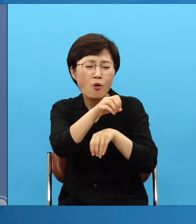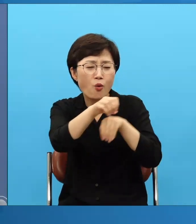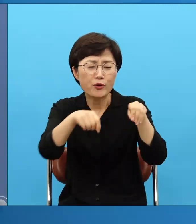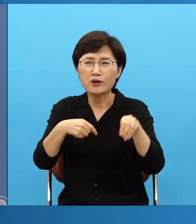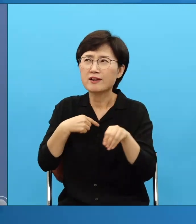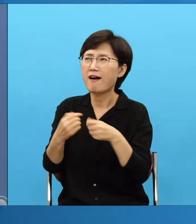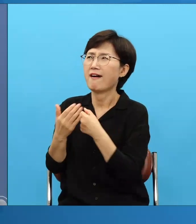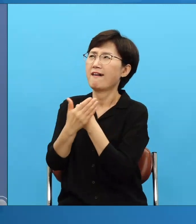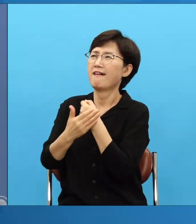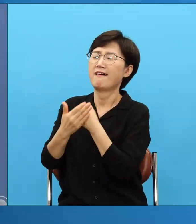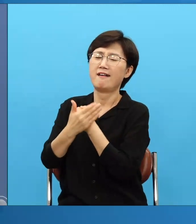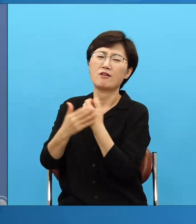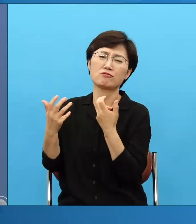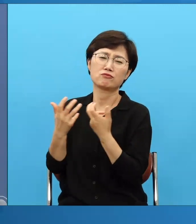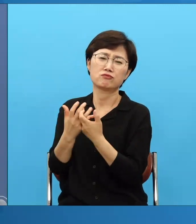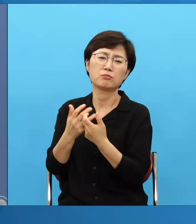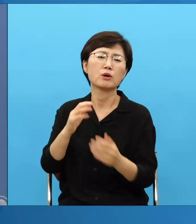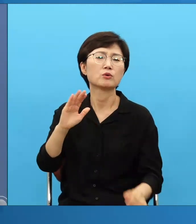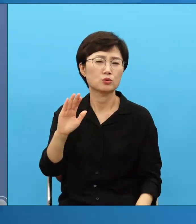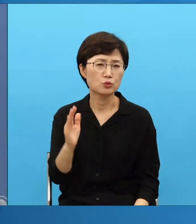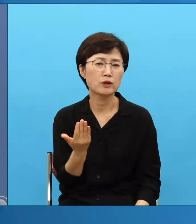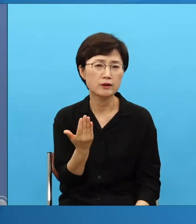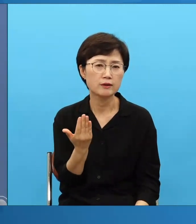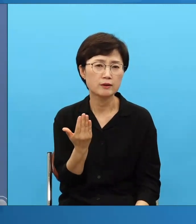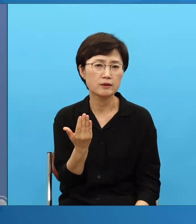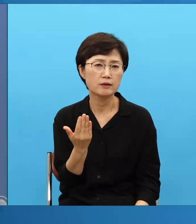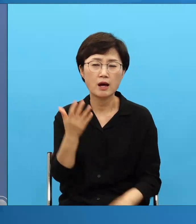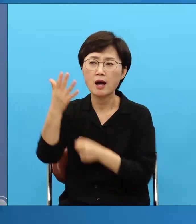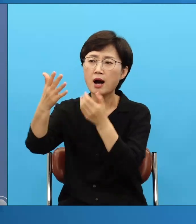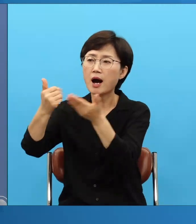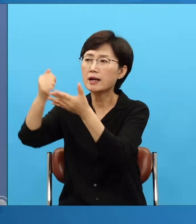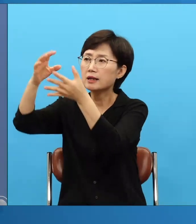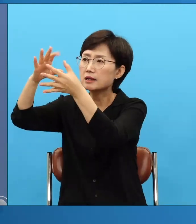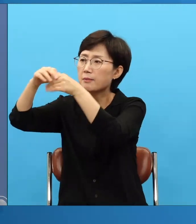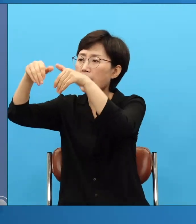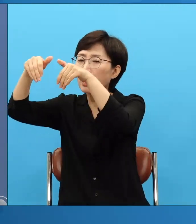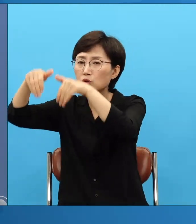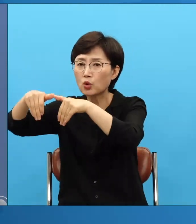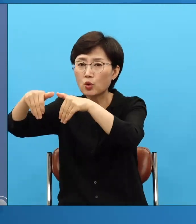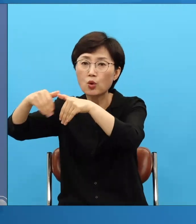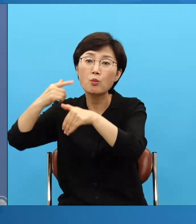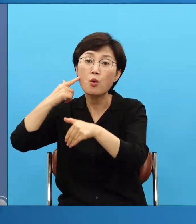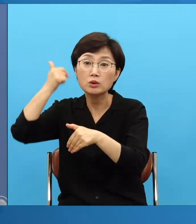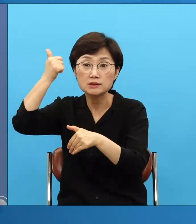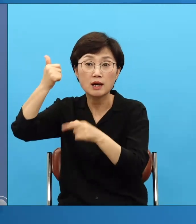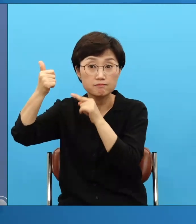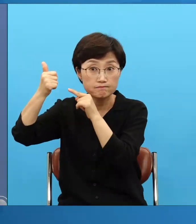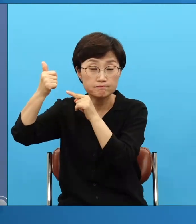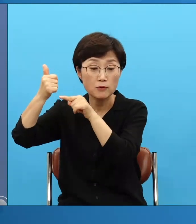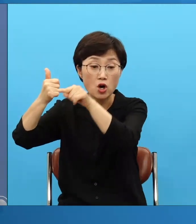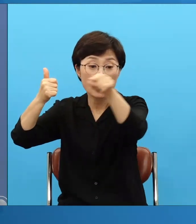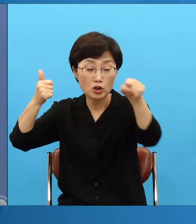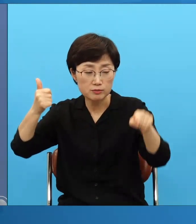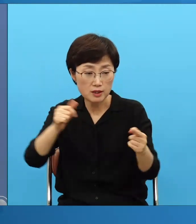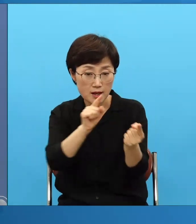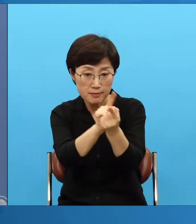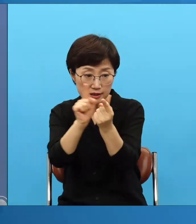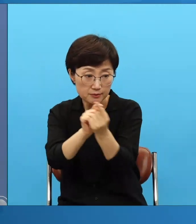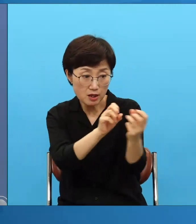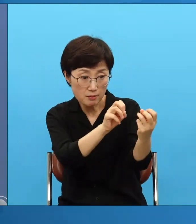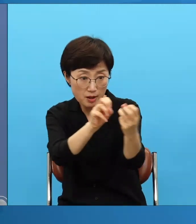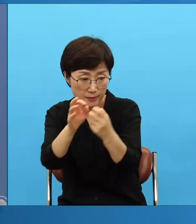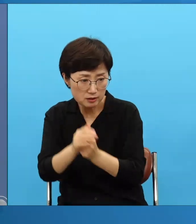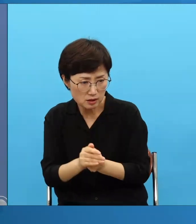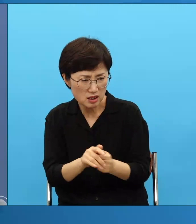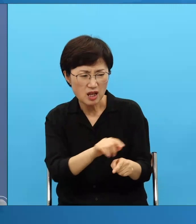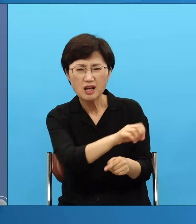truly receive answers. 그렇죠. Isn't that so? 주의 종들은요. 여러분 만나서 여러분 얘기를 들으면서 거의 고민되는